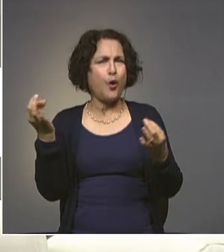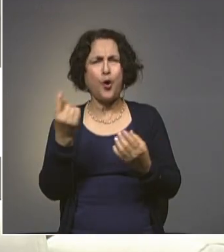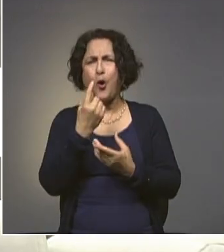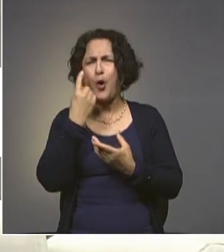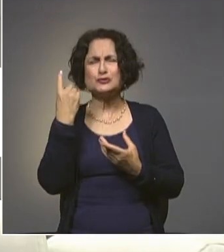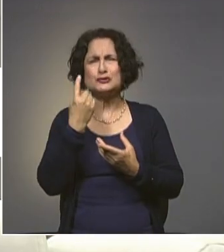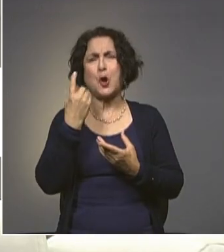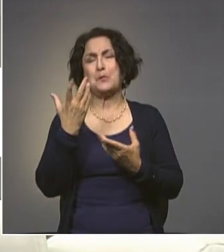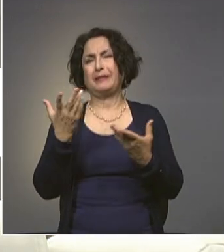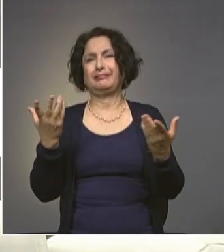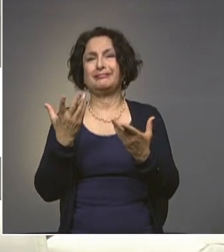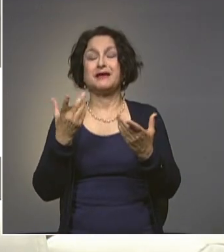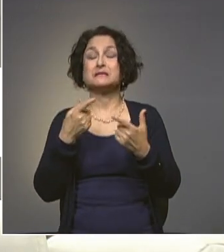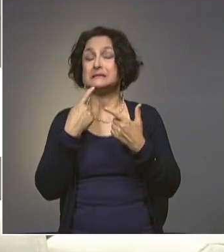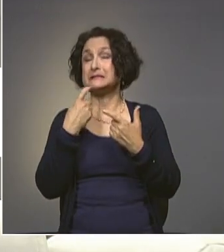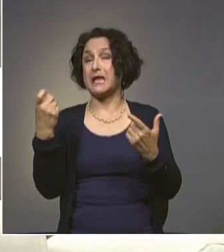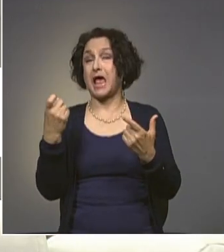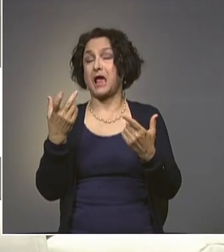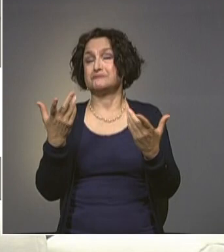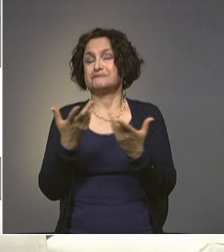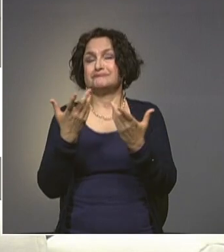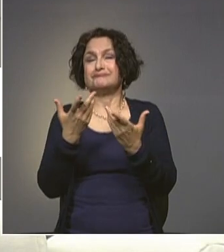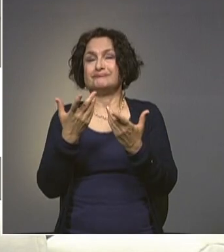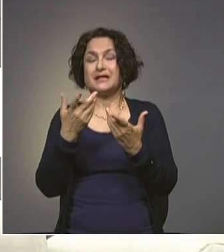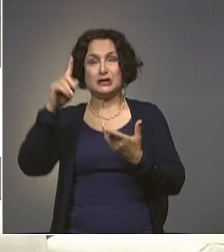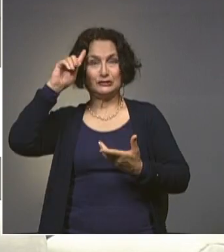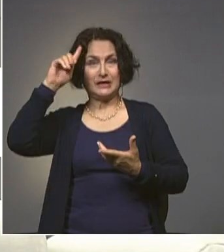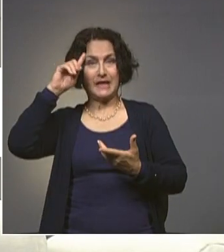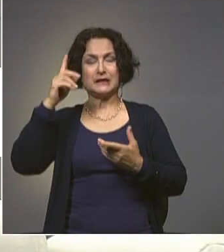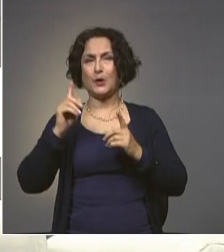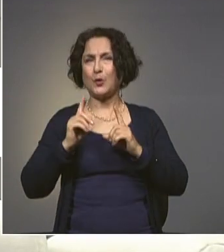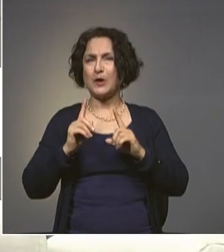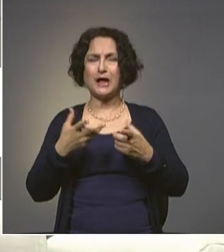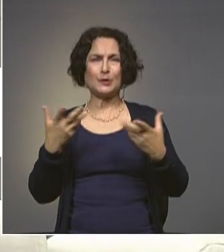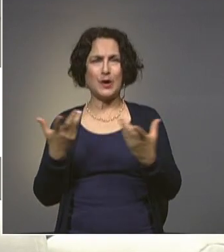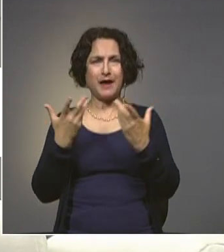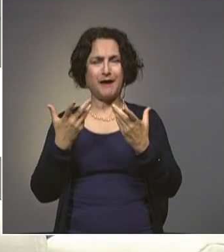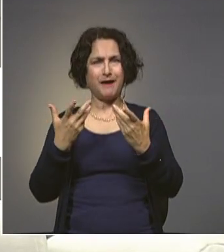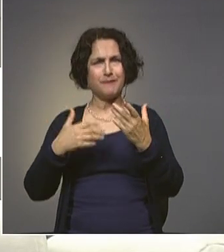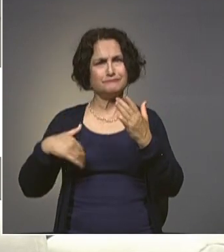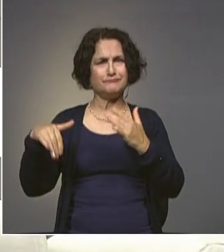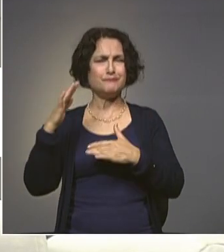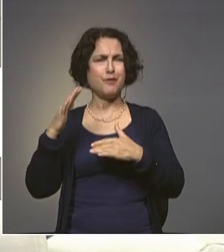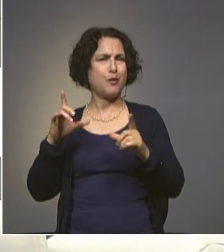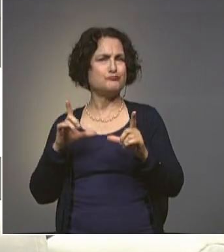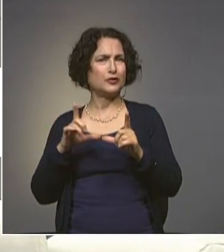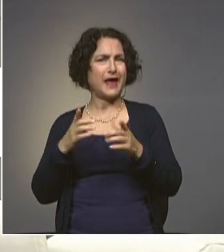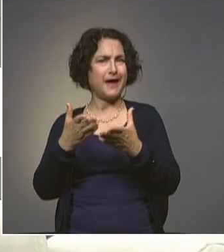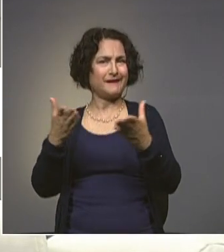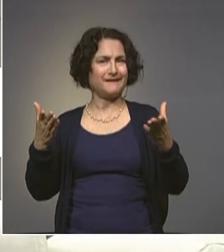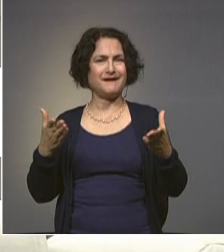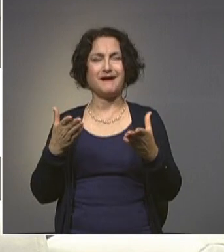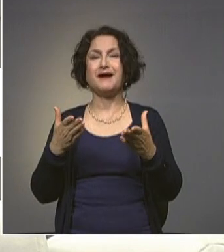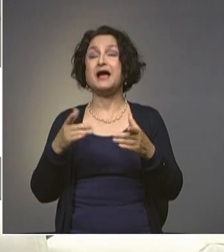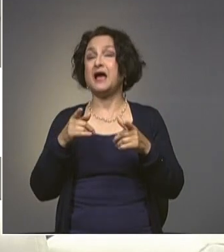така алегория за еманципирането на жената през различните епохи. Романа на Гаврън съвсем не крие ясния